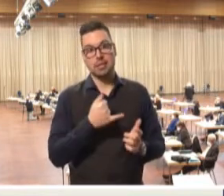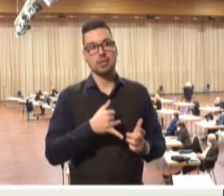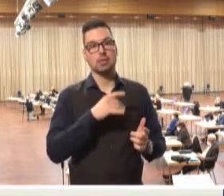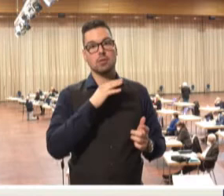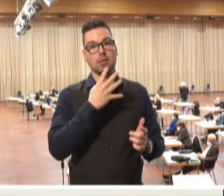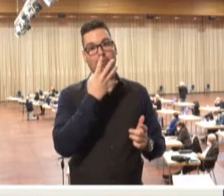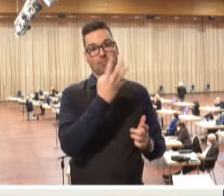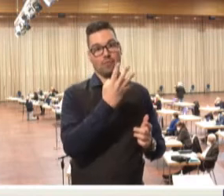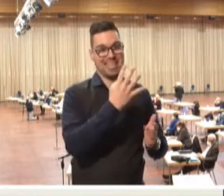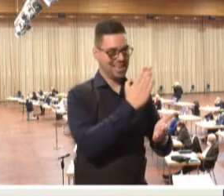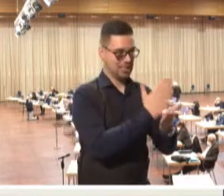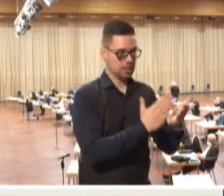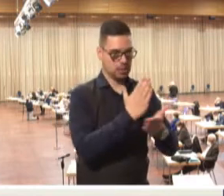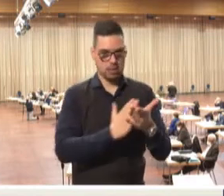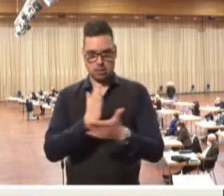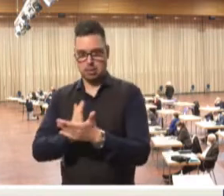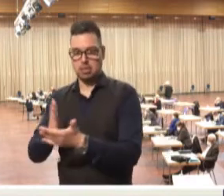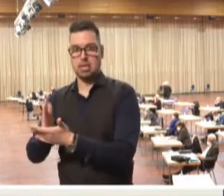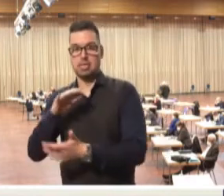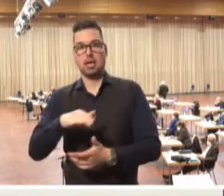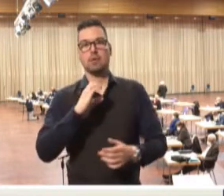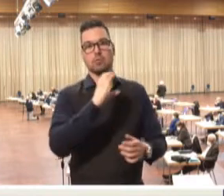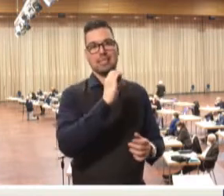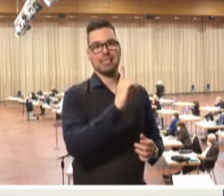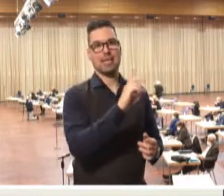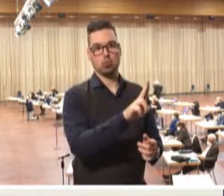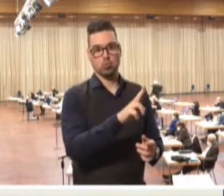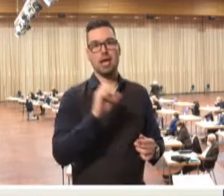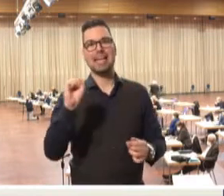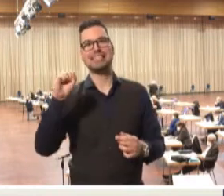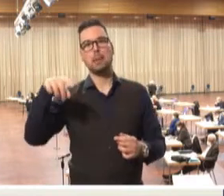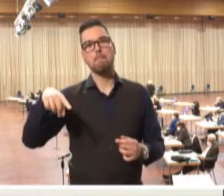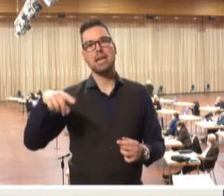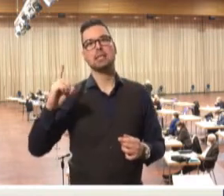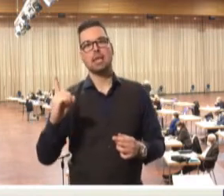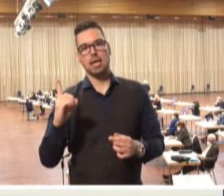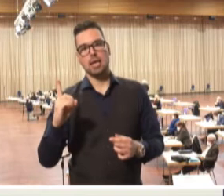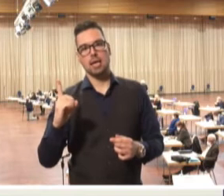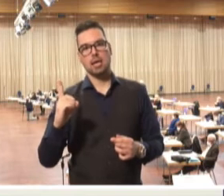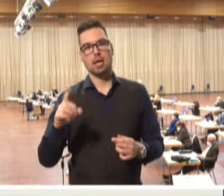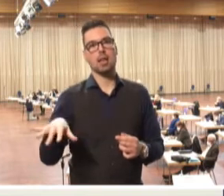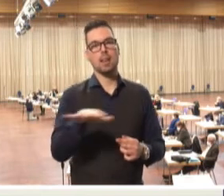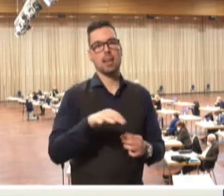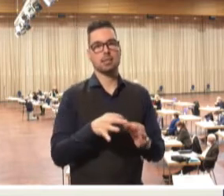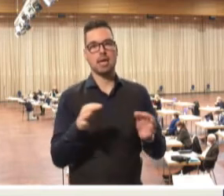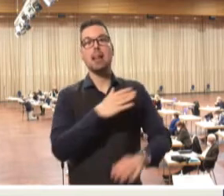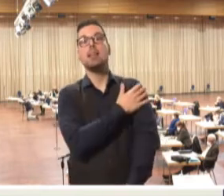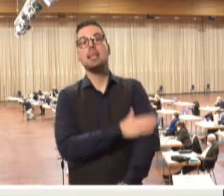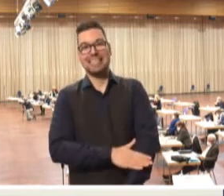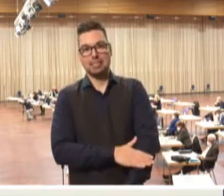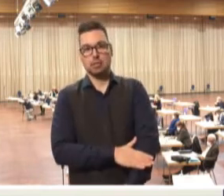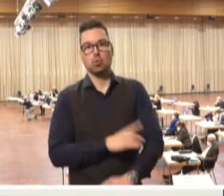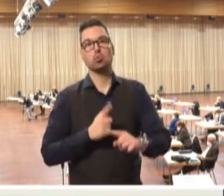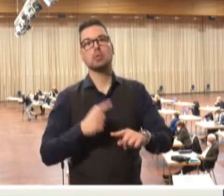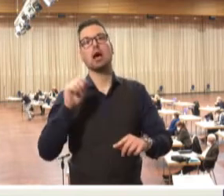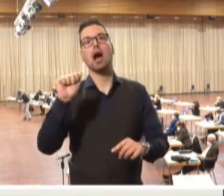4 Wertungsteile, nämlich der CDU-Landtagsfraktion, der SPD-Landtagsfraktion, der Landtagsfraktion Die Linke und